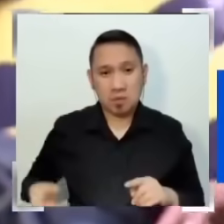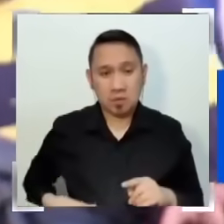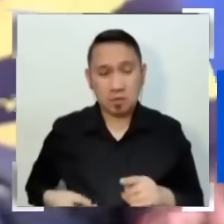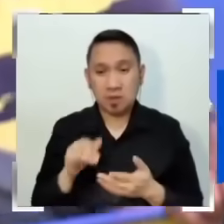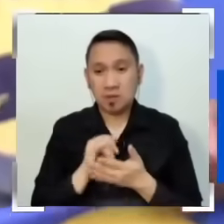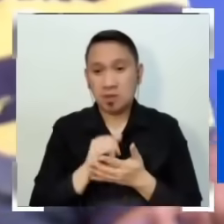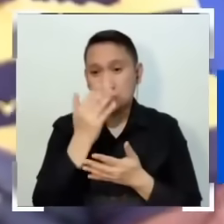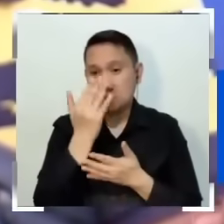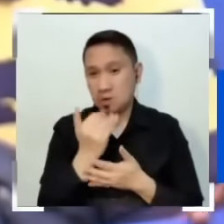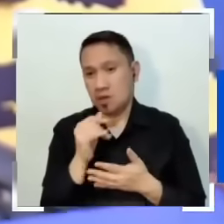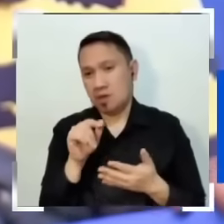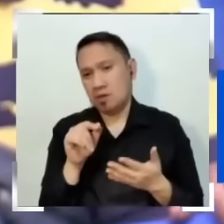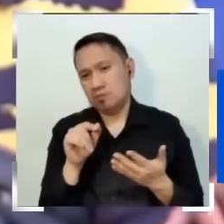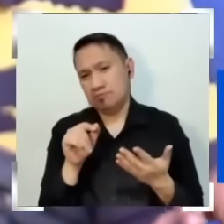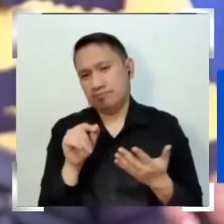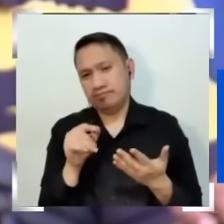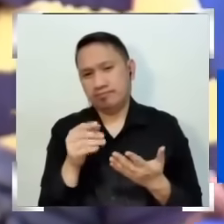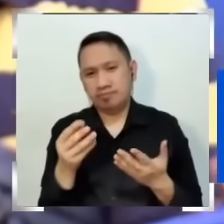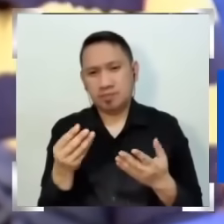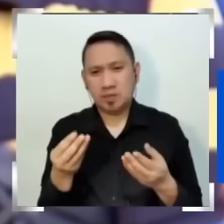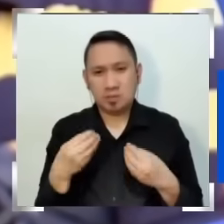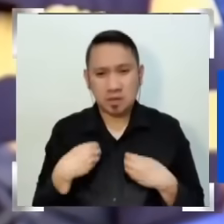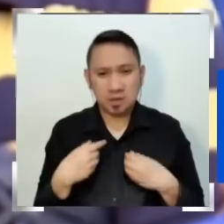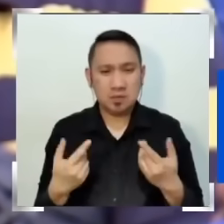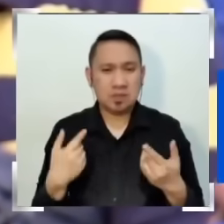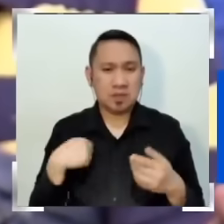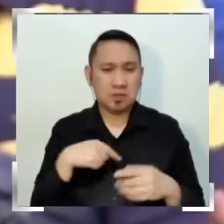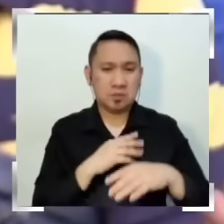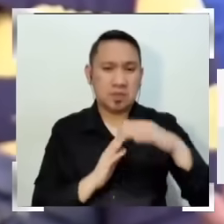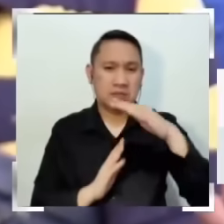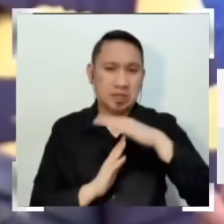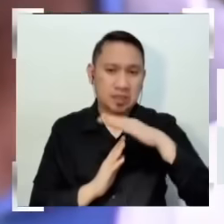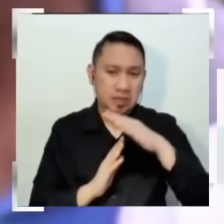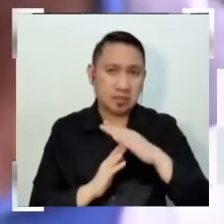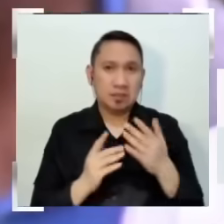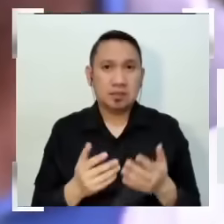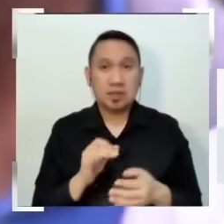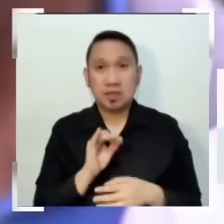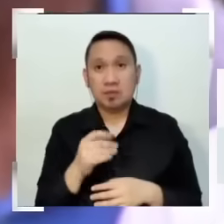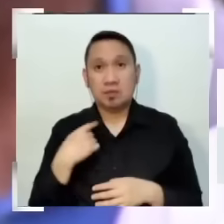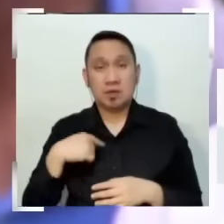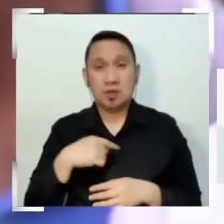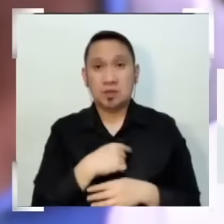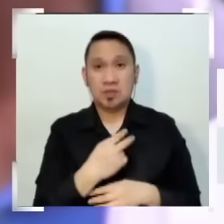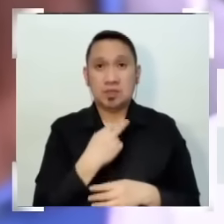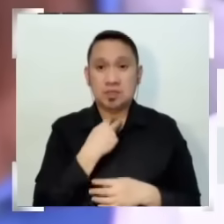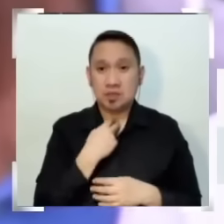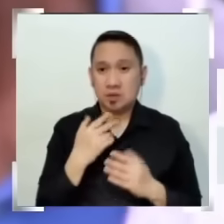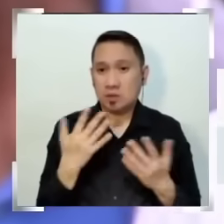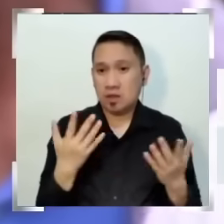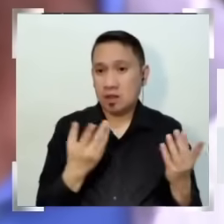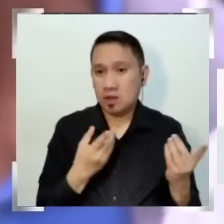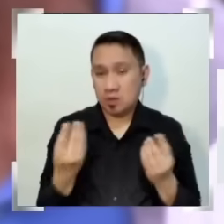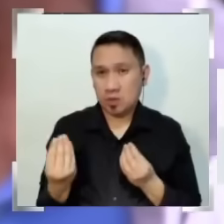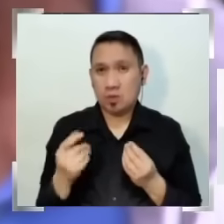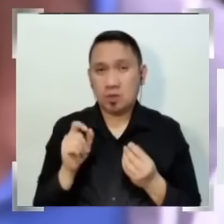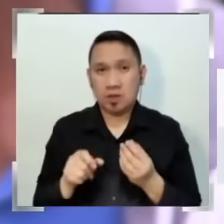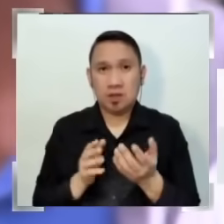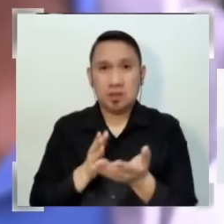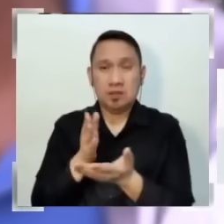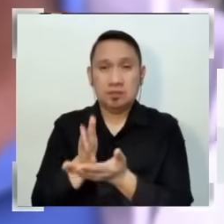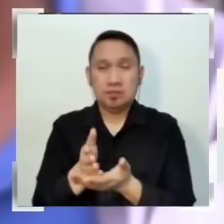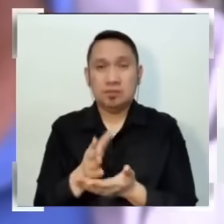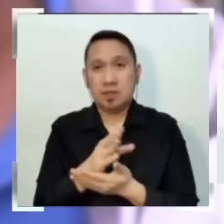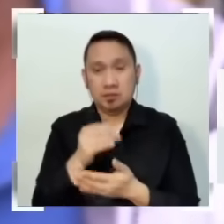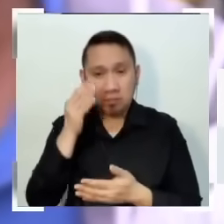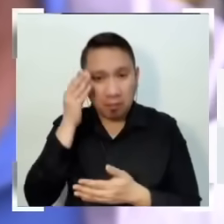binibigyan ng mga deadline para kung ipit na kami, wala kaming ibang gagawin kundi lumapit sa kanila, makiusap, at